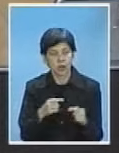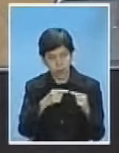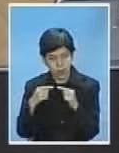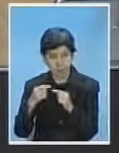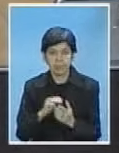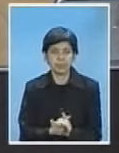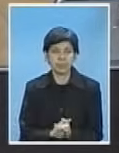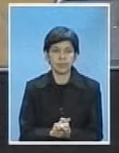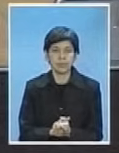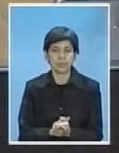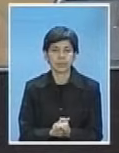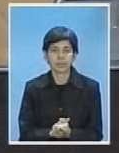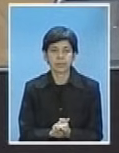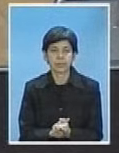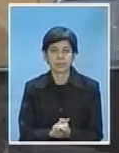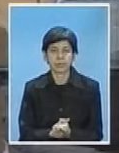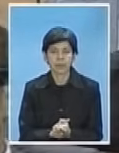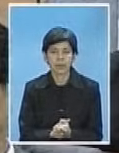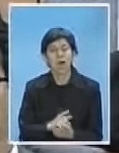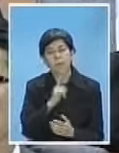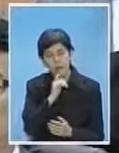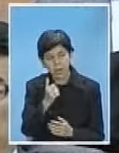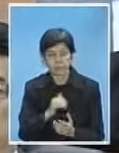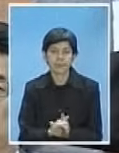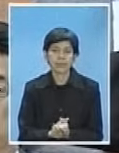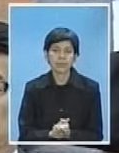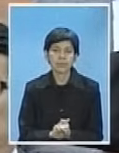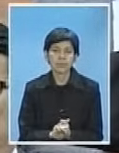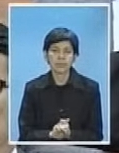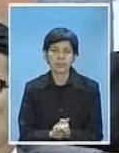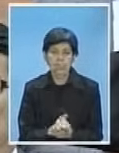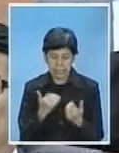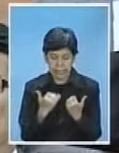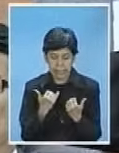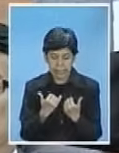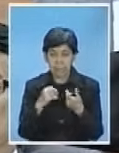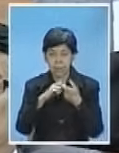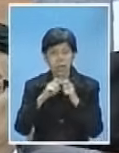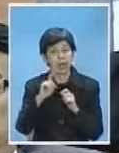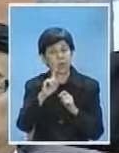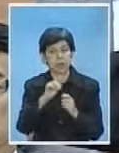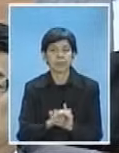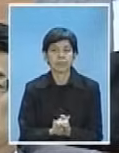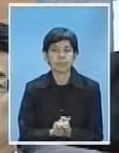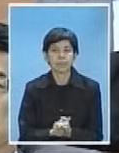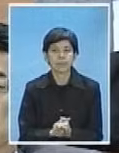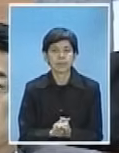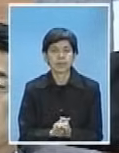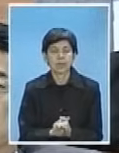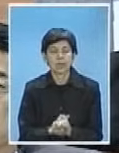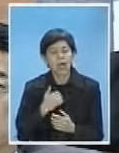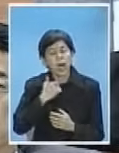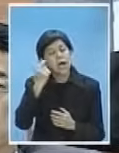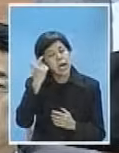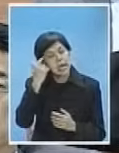ครับ สามารถที่จะกล่าวได้ว่าเหตุที่เกิดขึ้นนั้นก็มาจากความเข้